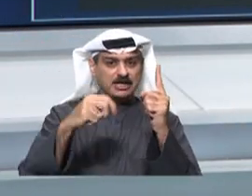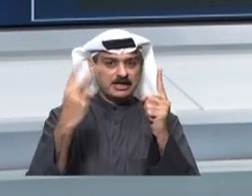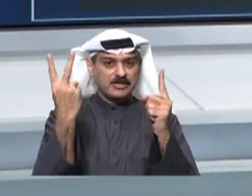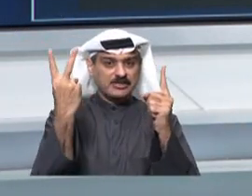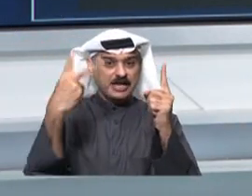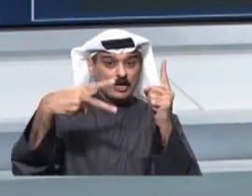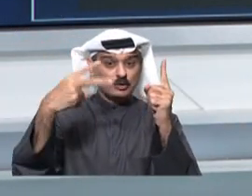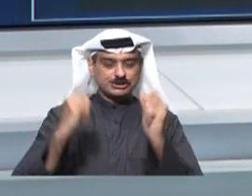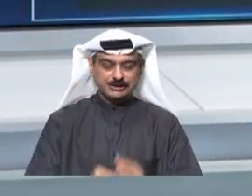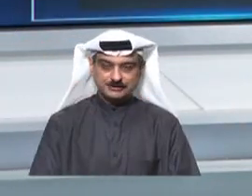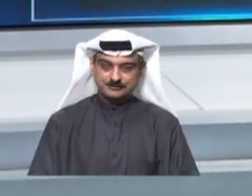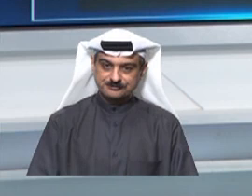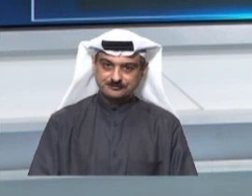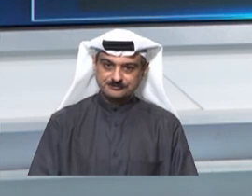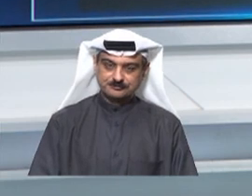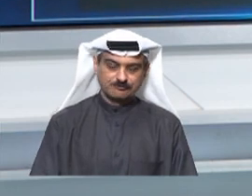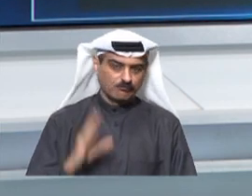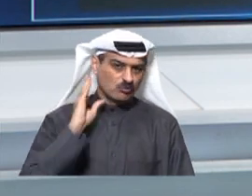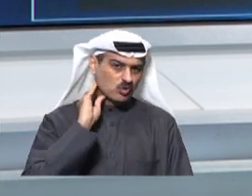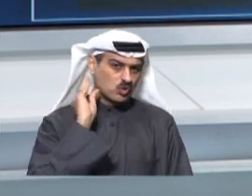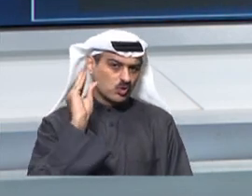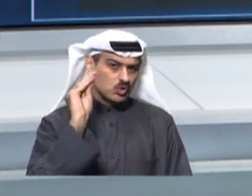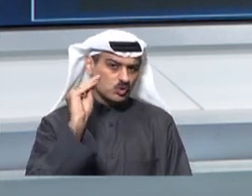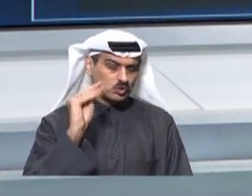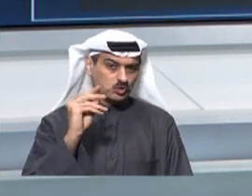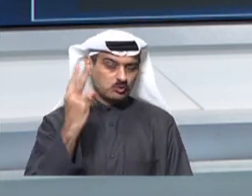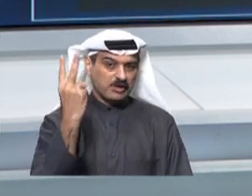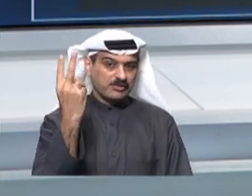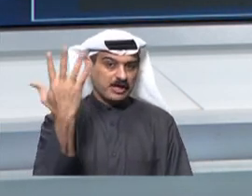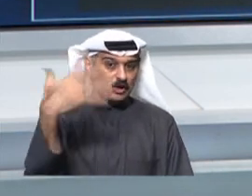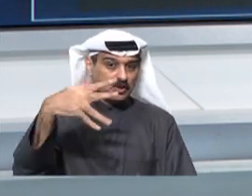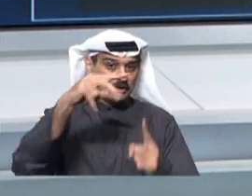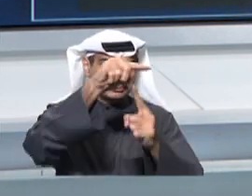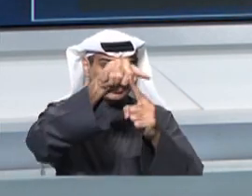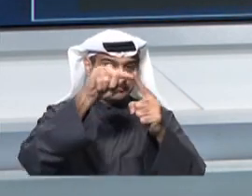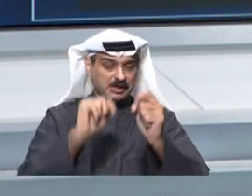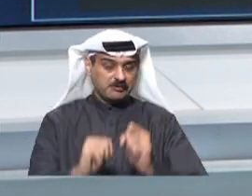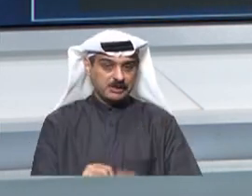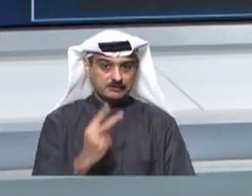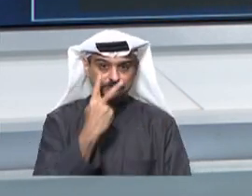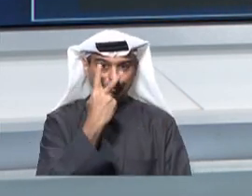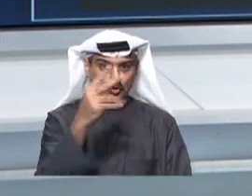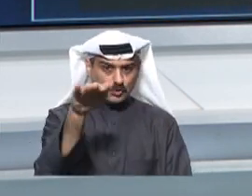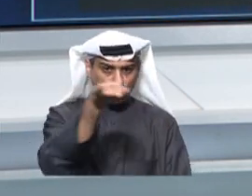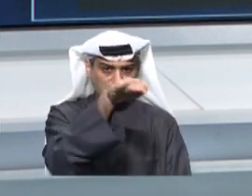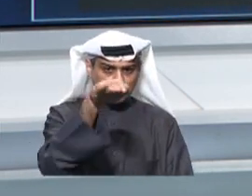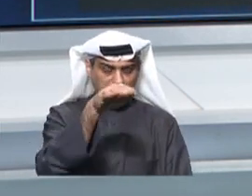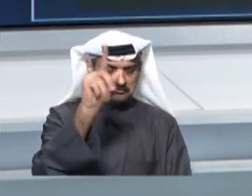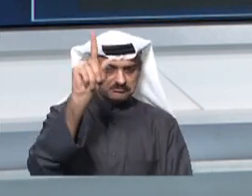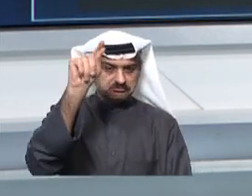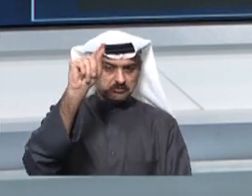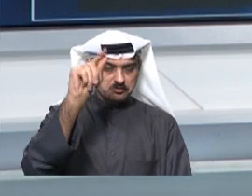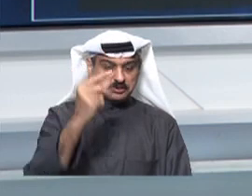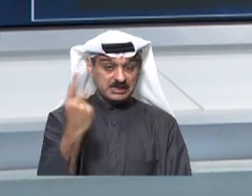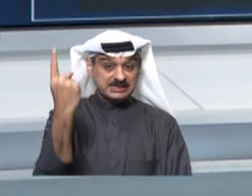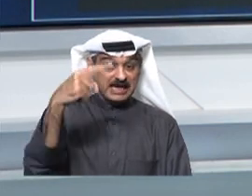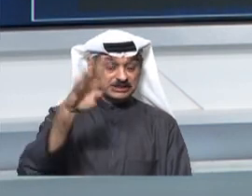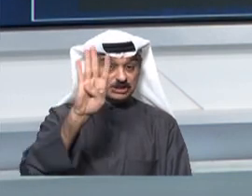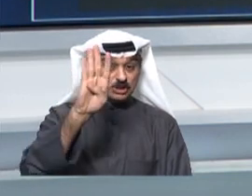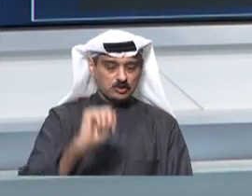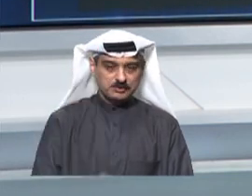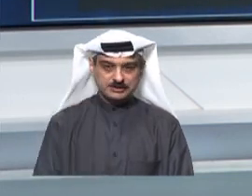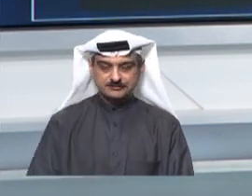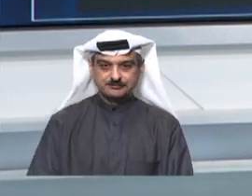22 درجة مئوية، الرطوبة النسبية 52%، والرؤية الأفقية ممتازة تتجاوز 10 كيلومتر، رياح حاليا